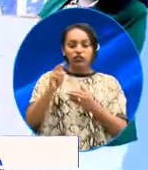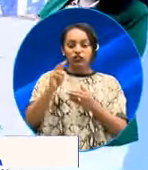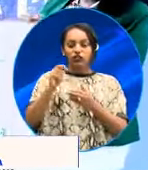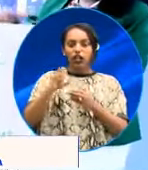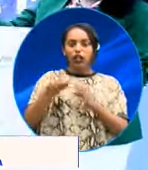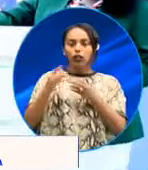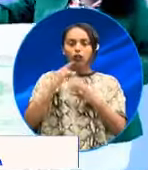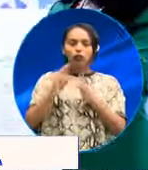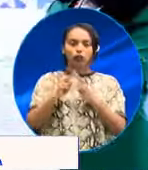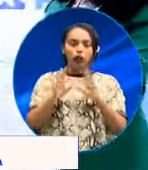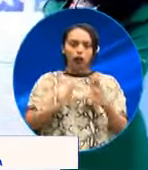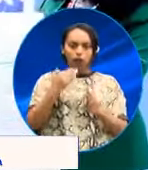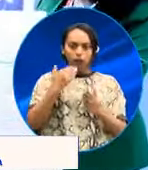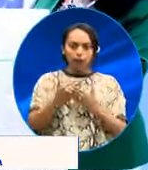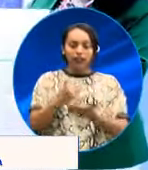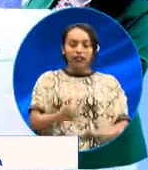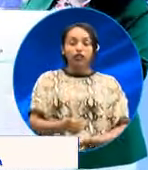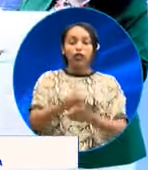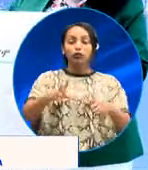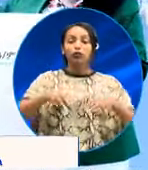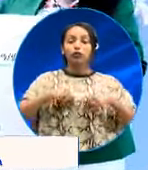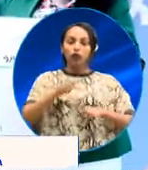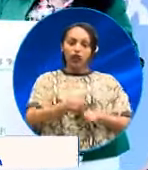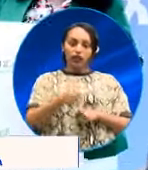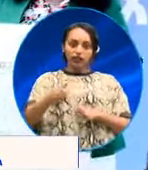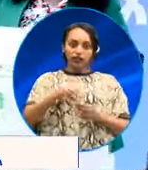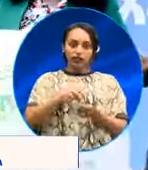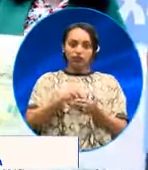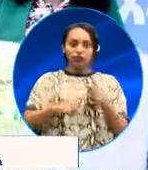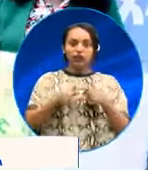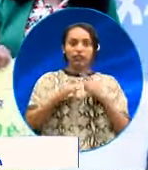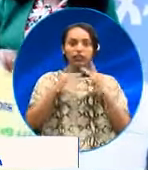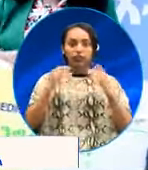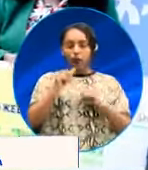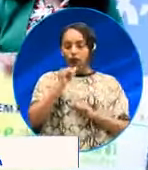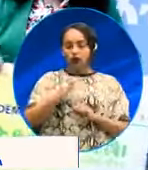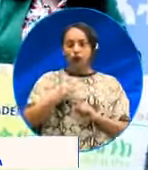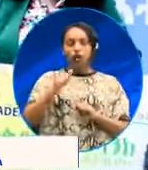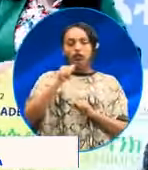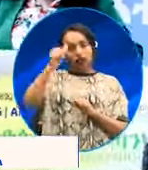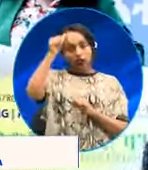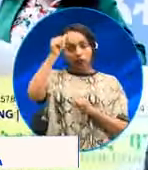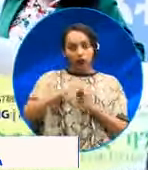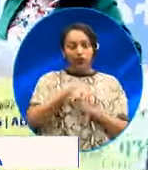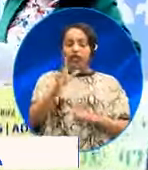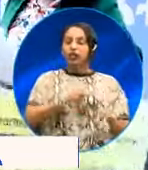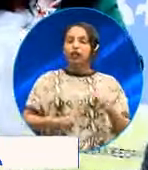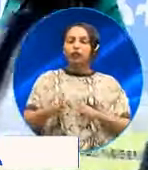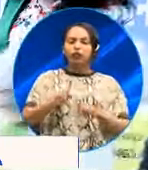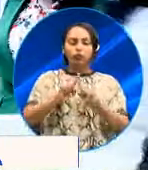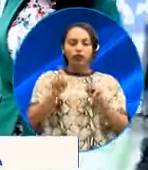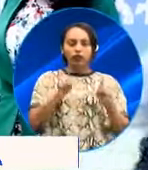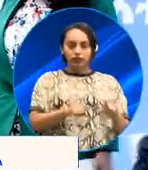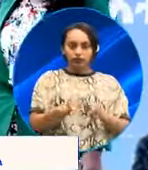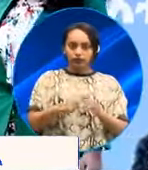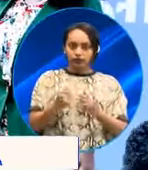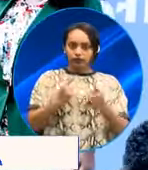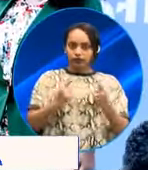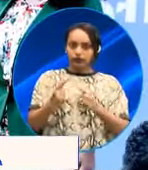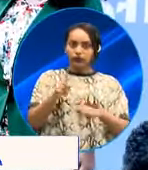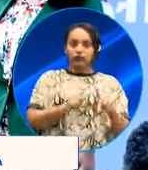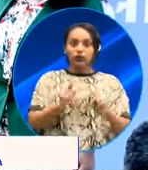ይገኛሉ። እናመሰግናለን። ድጋፉን የተቀበሉት የአዲስ አበባ ከተማ ምክትል ከንቲባ ወይዘሮ አዳነች አቤቤ ህብረተሰቡ፣ በተለይ ደግሞ